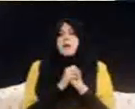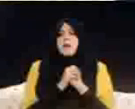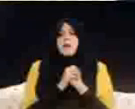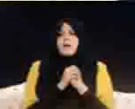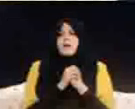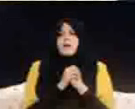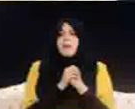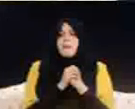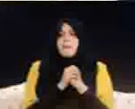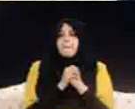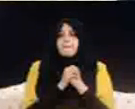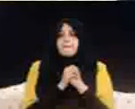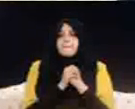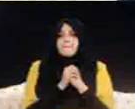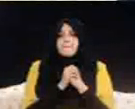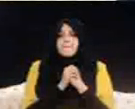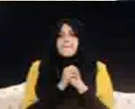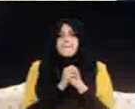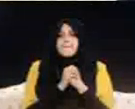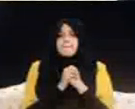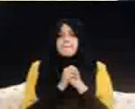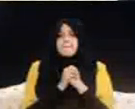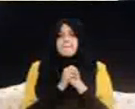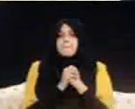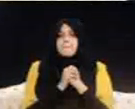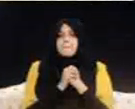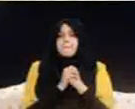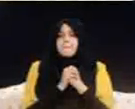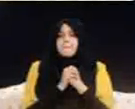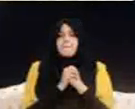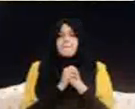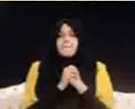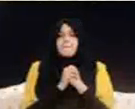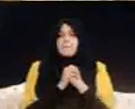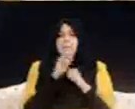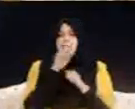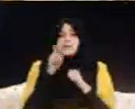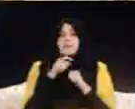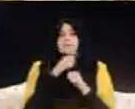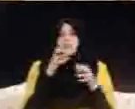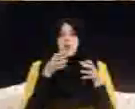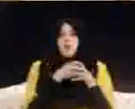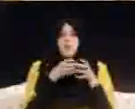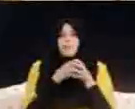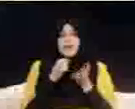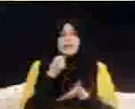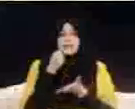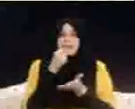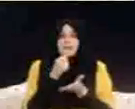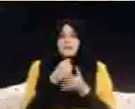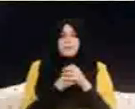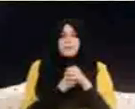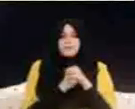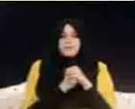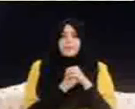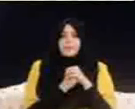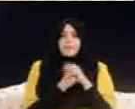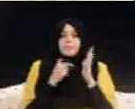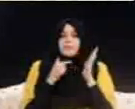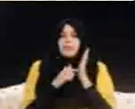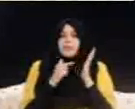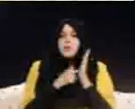التساؤل دكتور، يقول أو يقول صاحب السؤال: نحن مجموعة ورثة، دائما عند قسمة